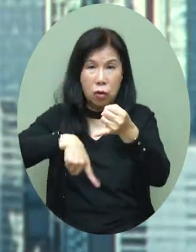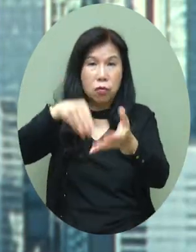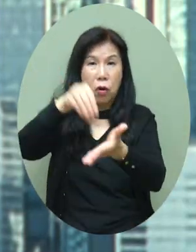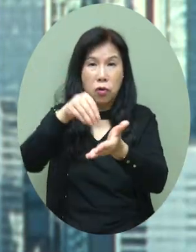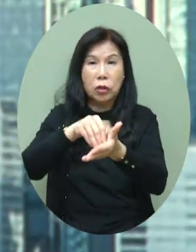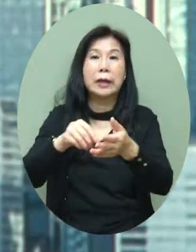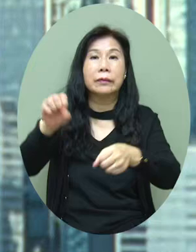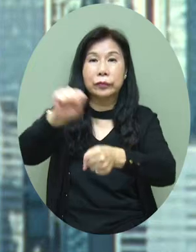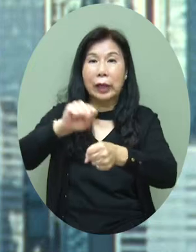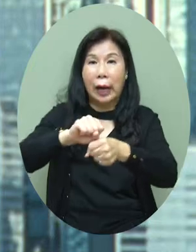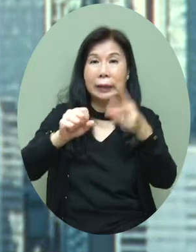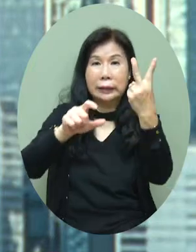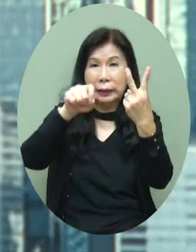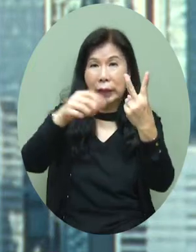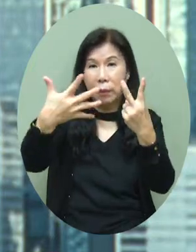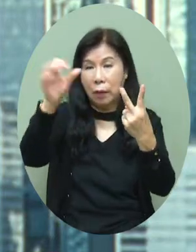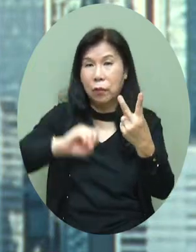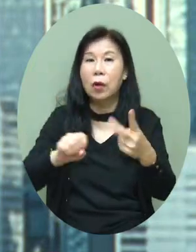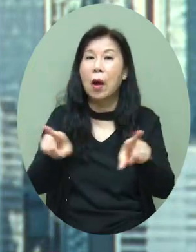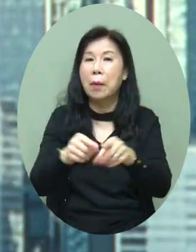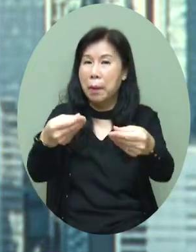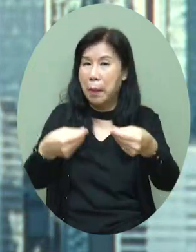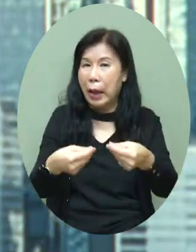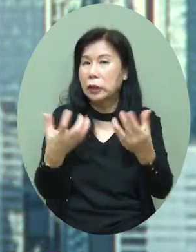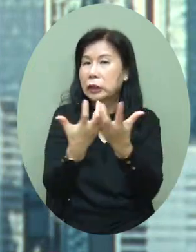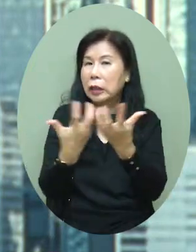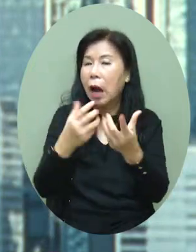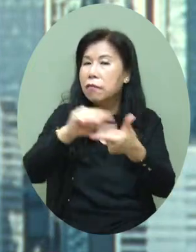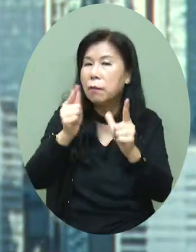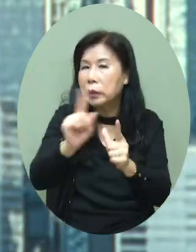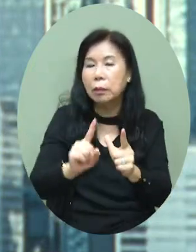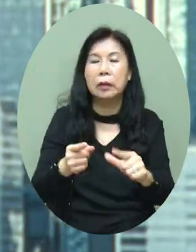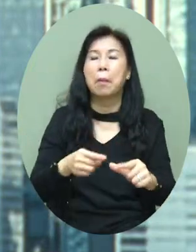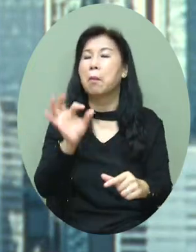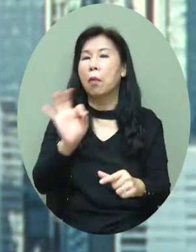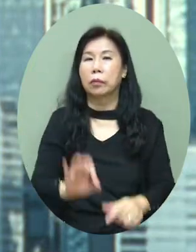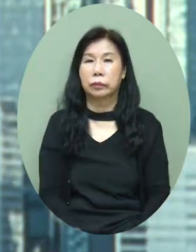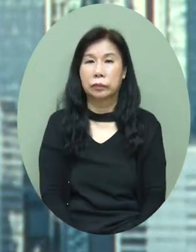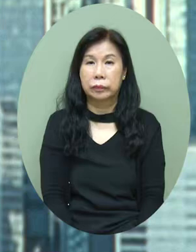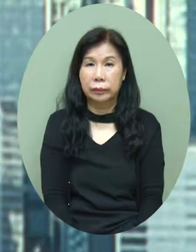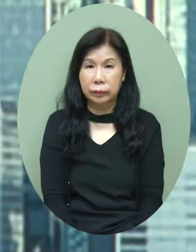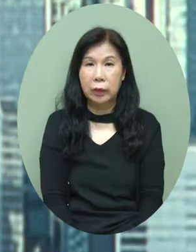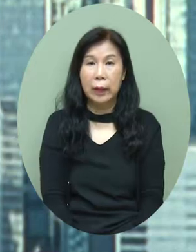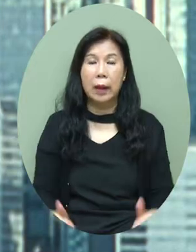咁所以咧就呢個唔係，對唔住，我俾唔到一條公式嚟，係唔係用一條公式計出嚟？ 咁但係就